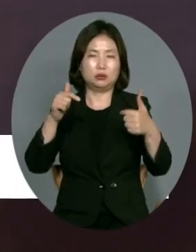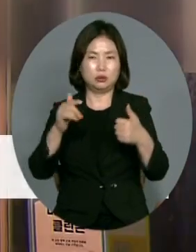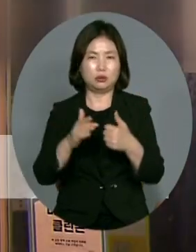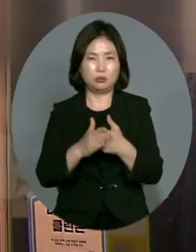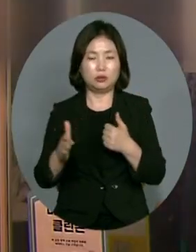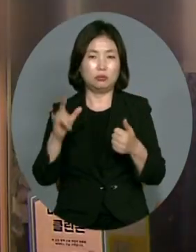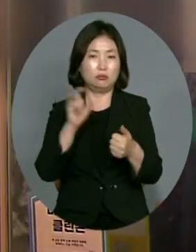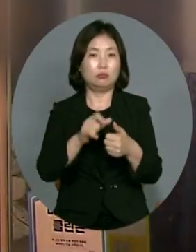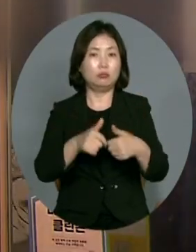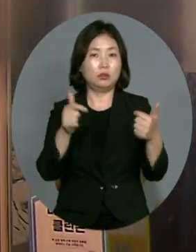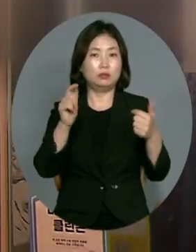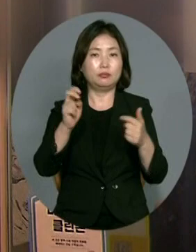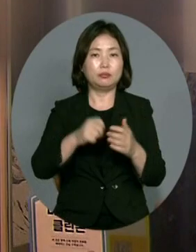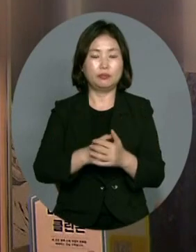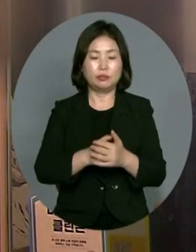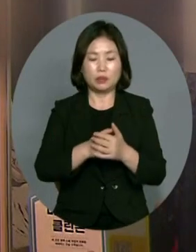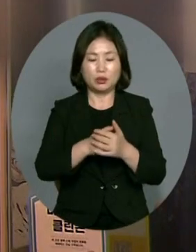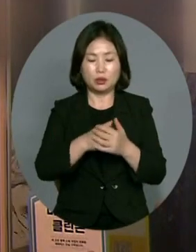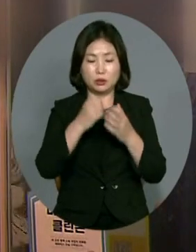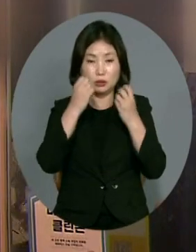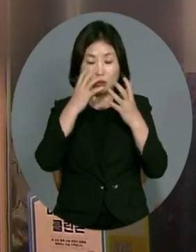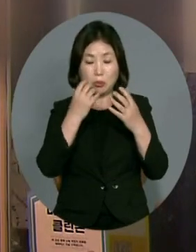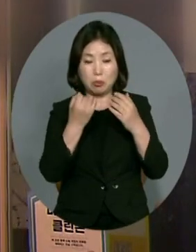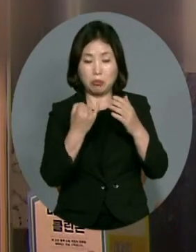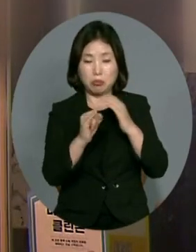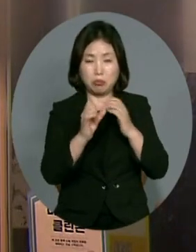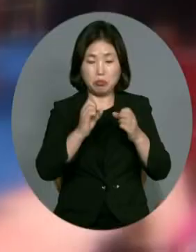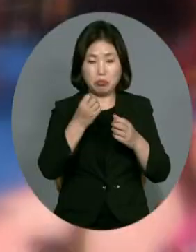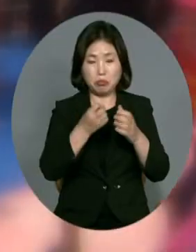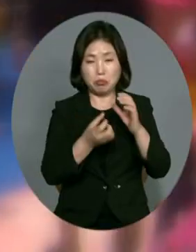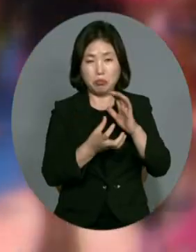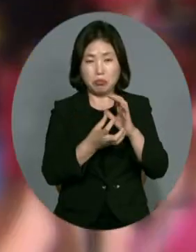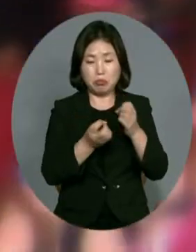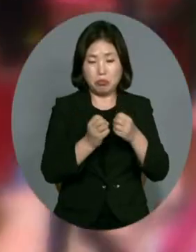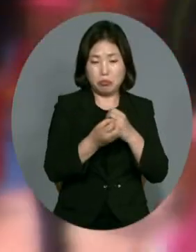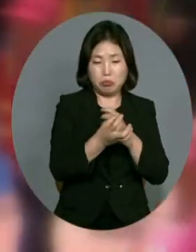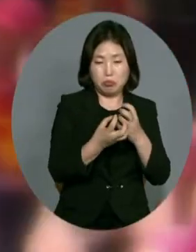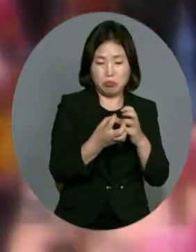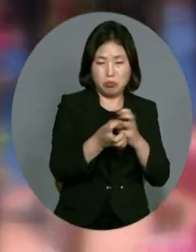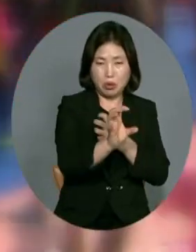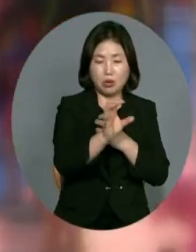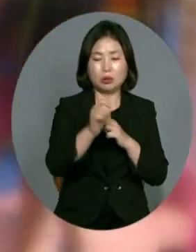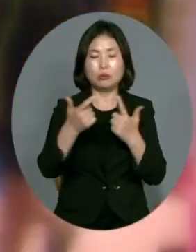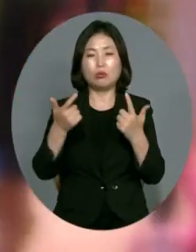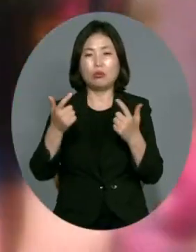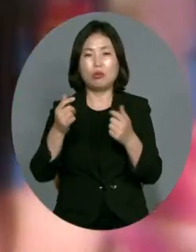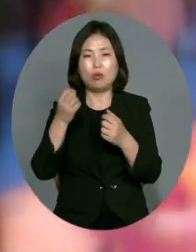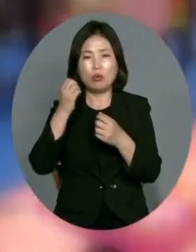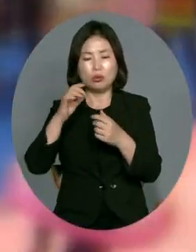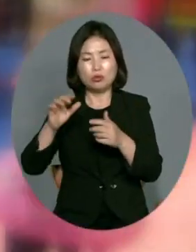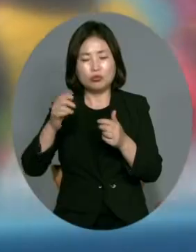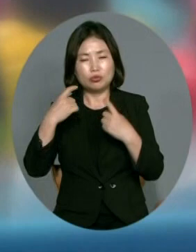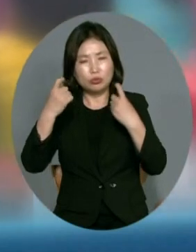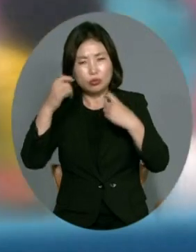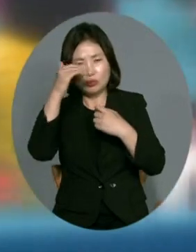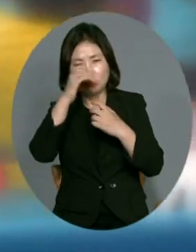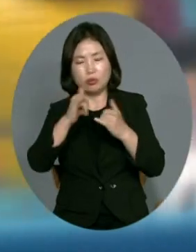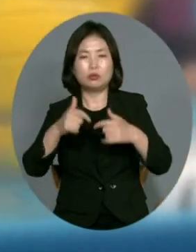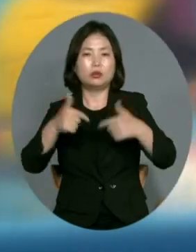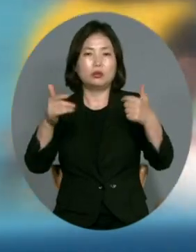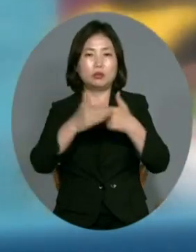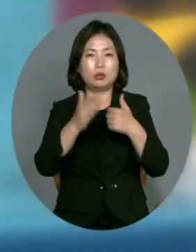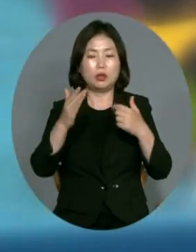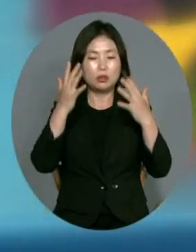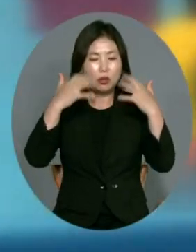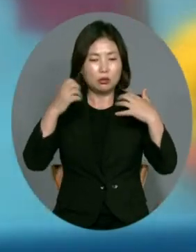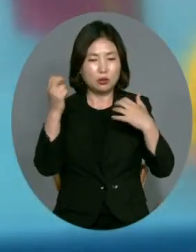현상이다. 신규 변이와 휴가철 진입도 유행 확산의 변수로 작용할 수 있습니다. 정부는 올해 여름